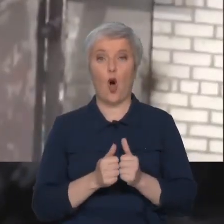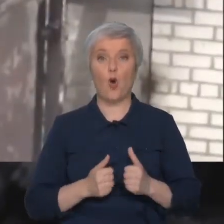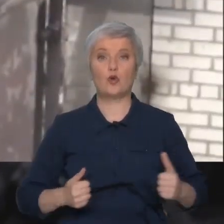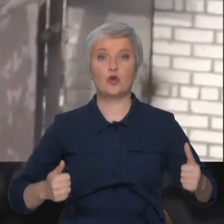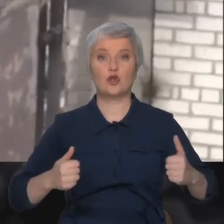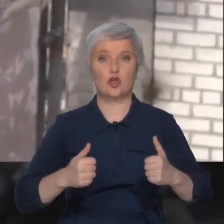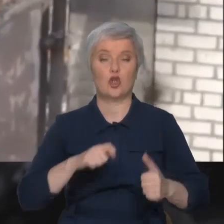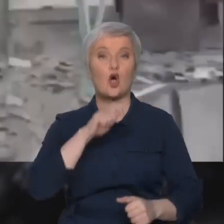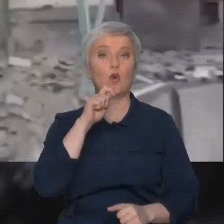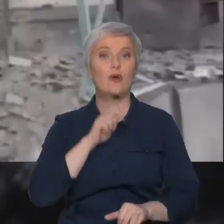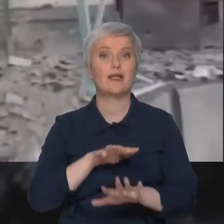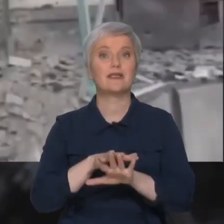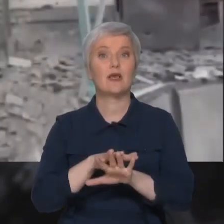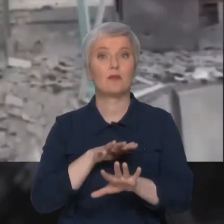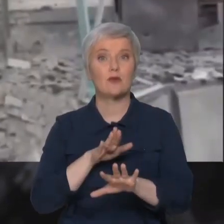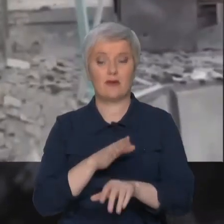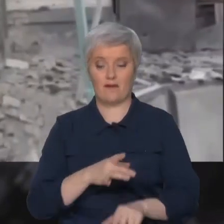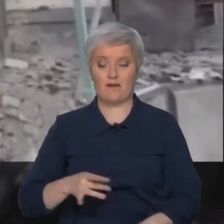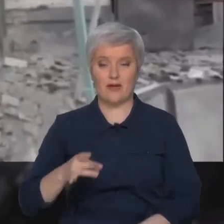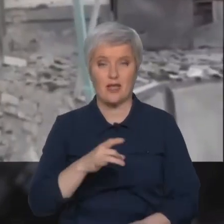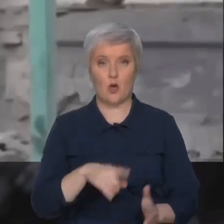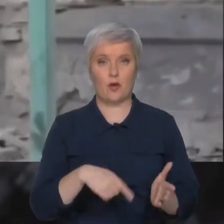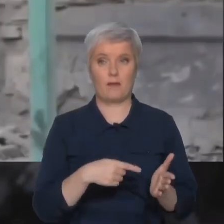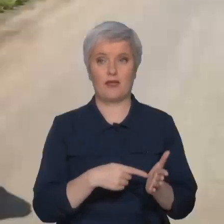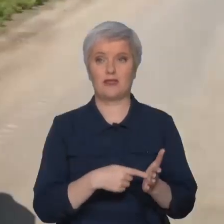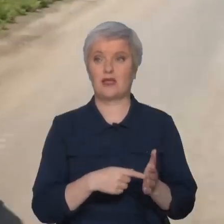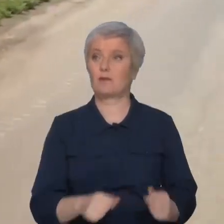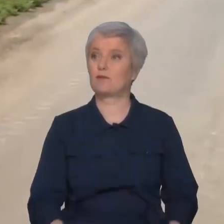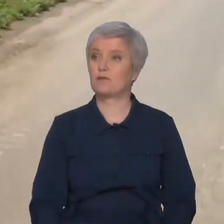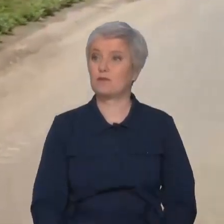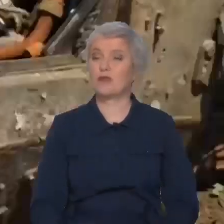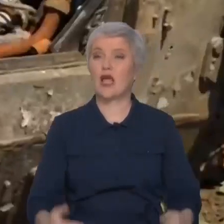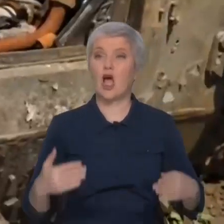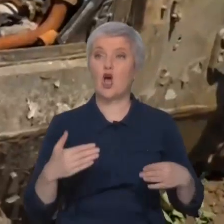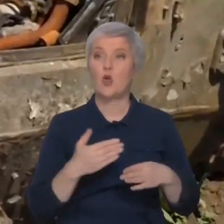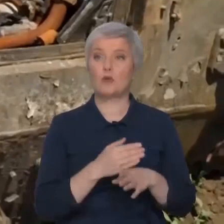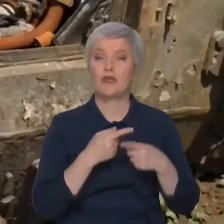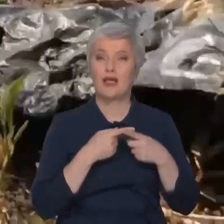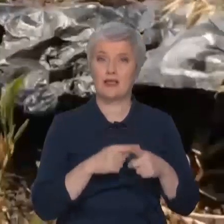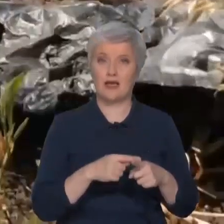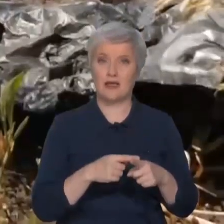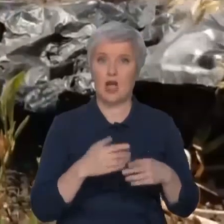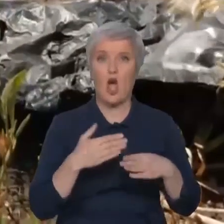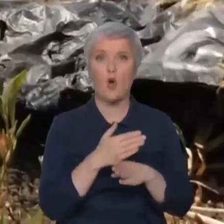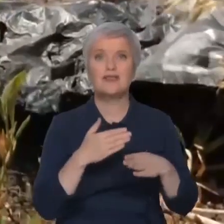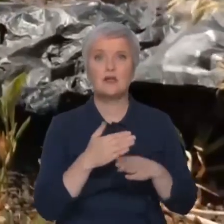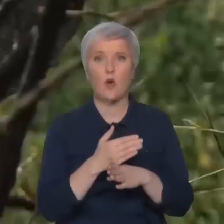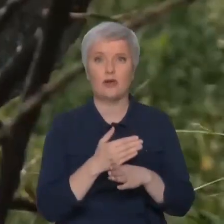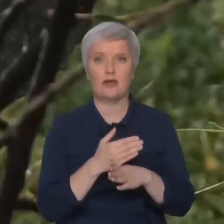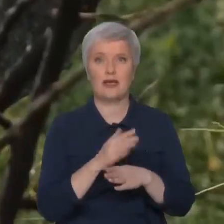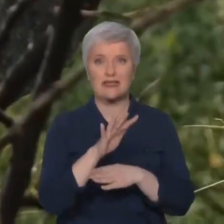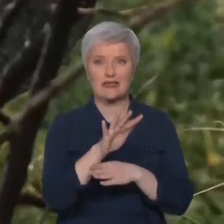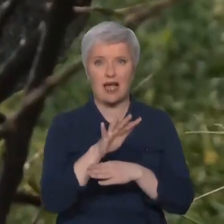в районі міста. Про це інформує Генштаб ЗСУ. Розбита техніка, осколки снарядів та розкидані особисті